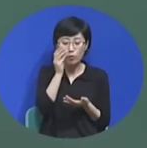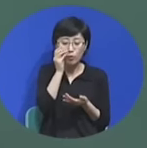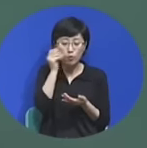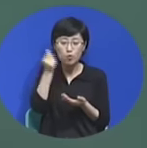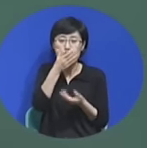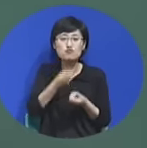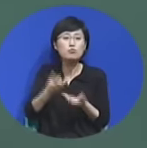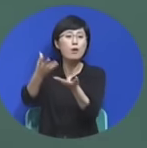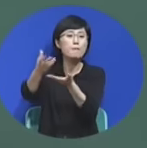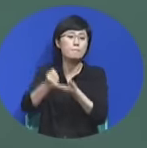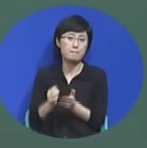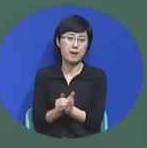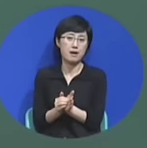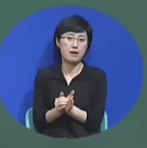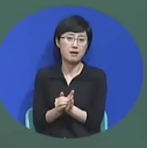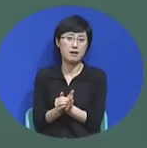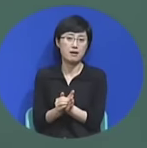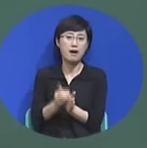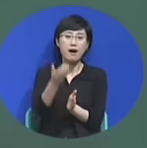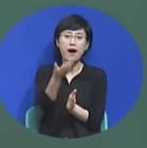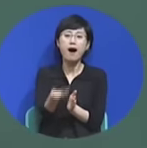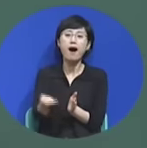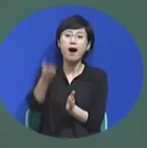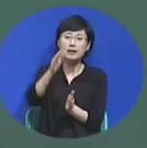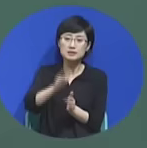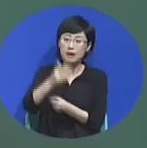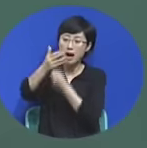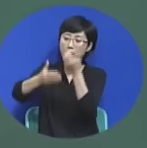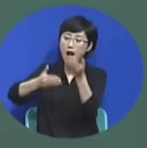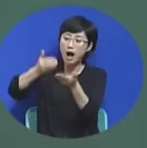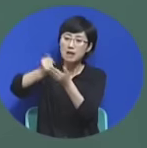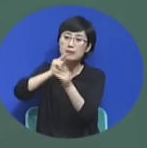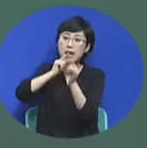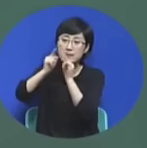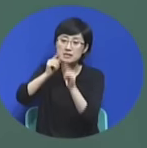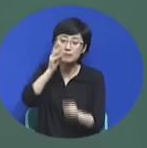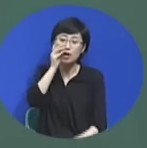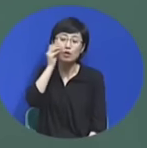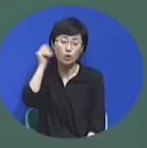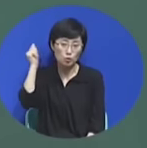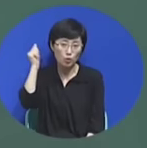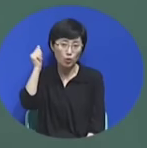我们真的领受了这个亨通。 근데 우리의 형통은 그런 종류의 형통이 아니라는 겁니다.